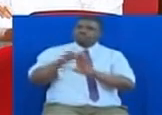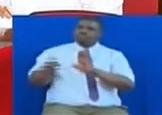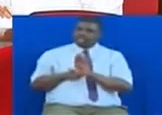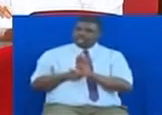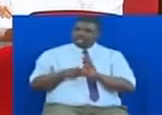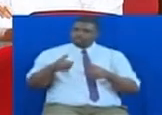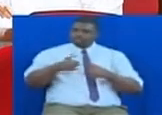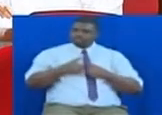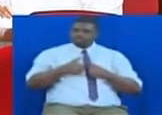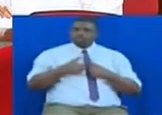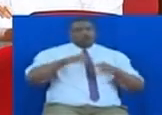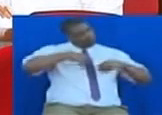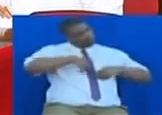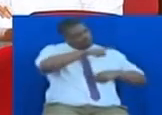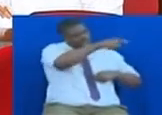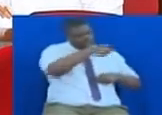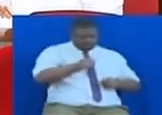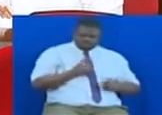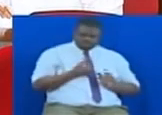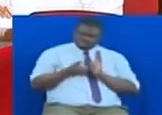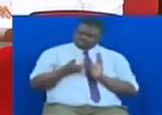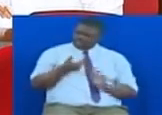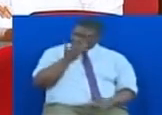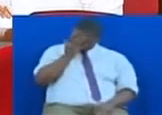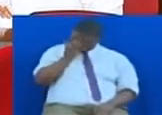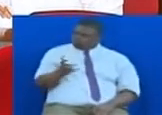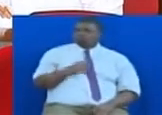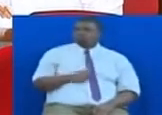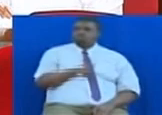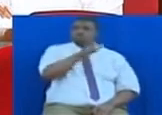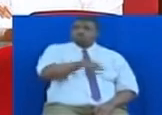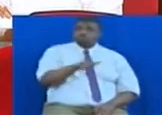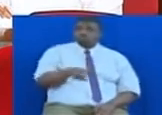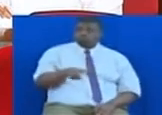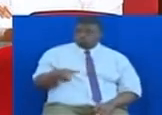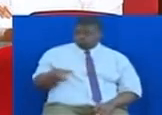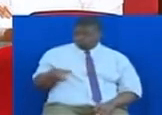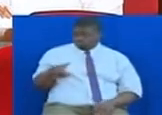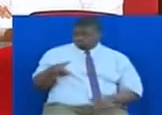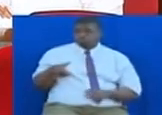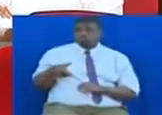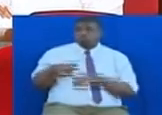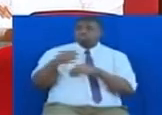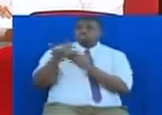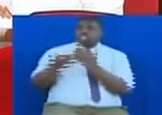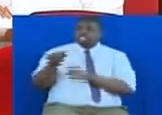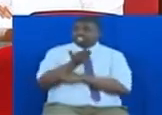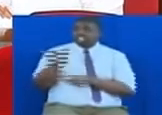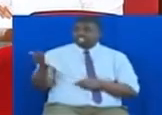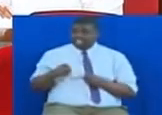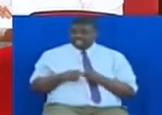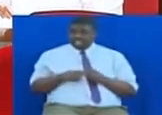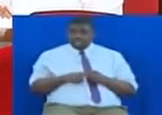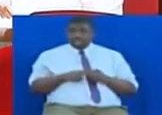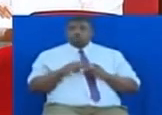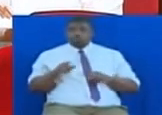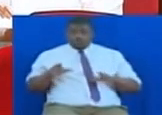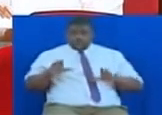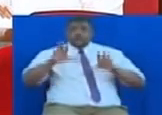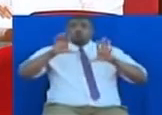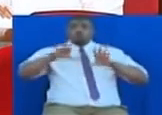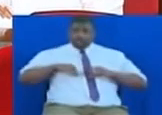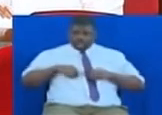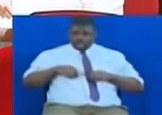aibu. Sasa kama watu wa dunia nyingine wana appreciate mchango mkubwa anaotoa